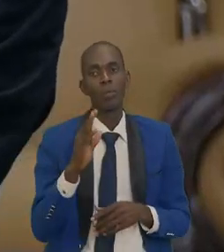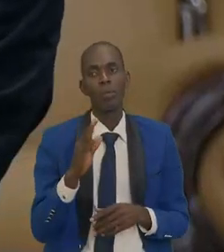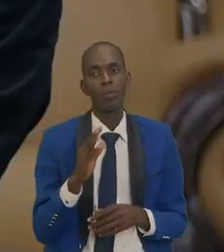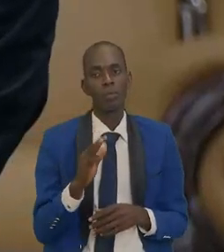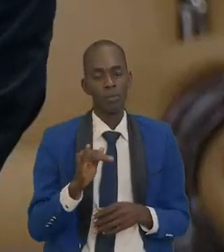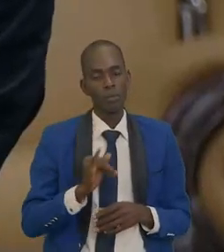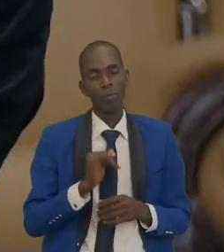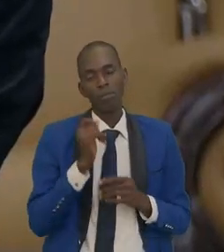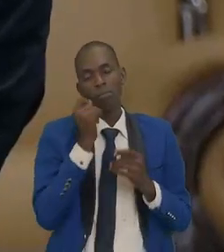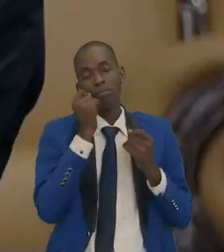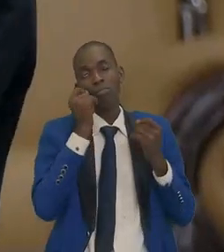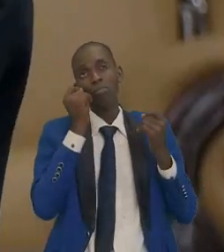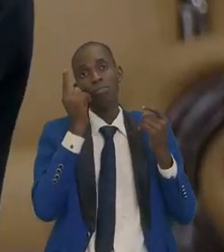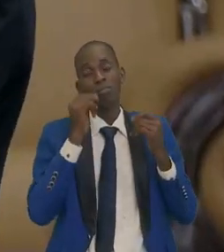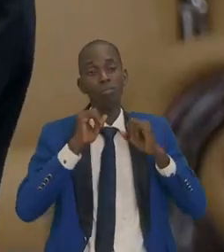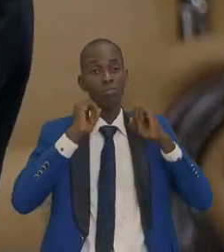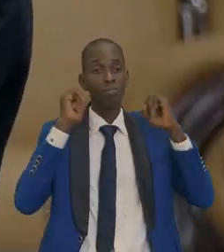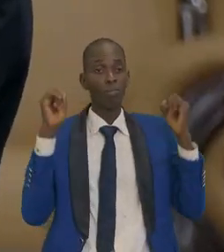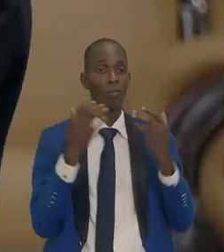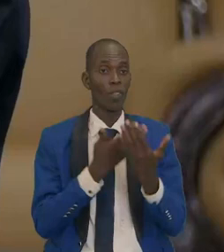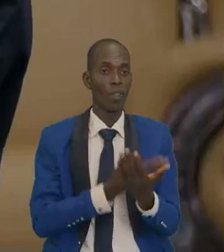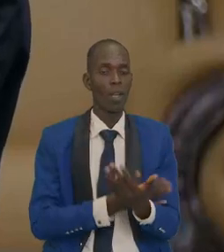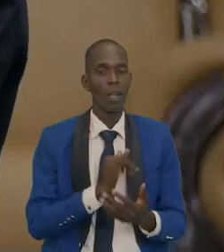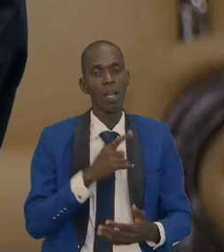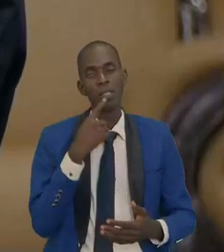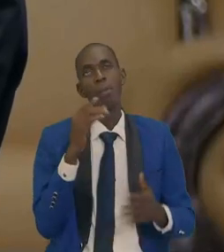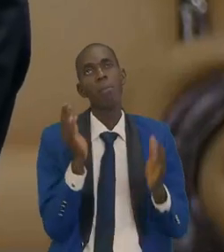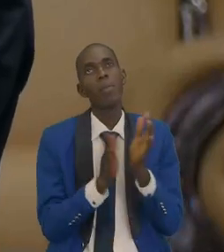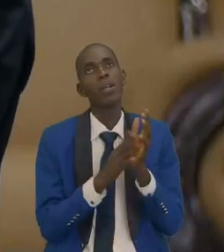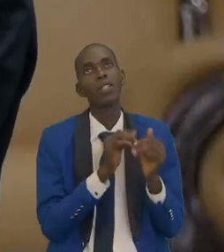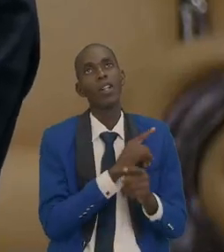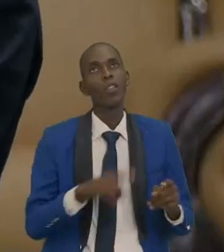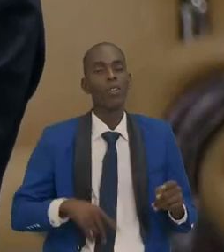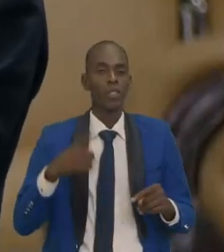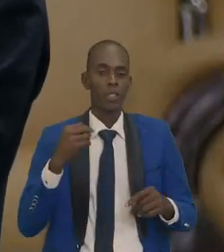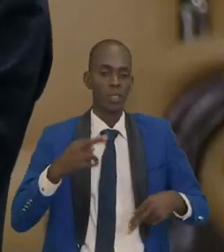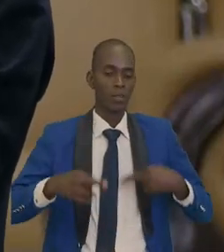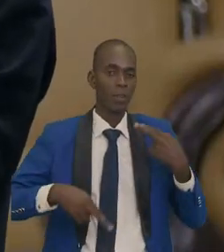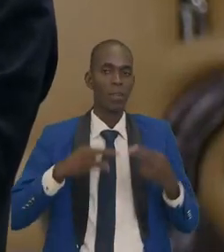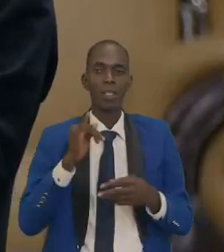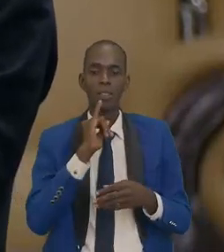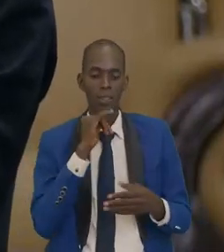Je me réveille le matin, je dis gloire à Dieu. Le réveil est à côté.